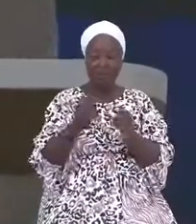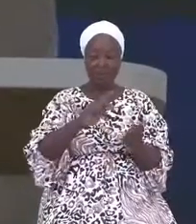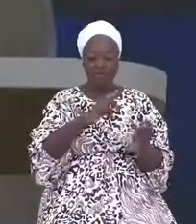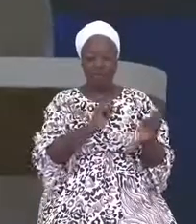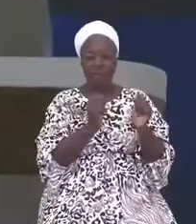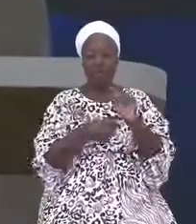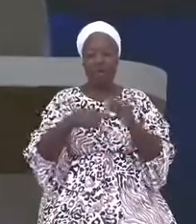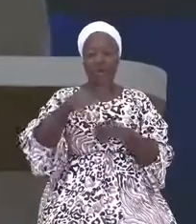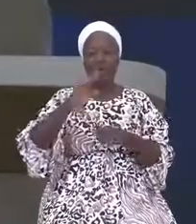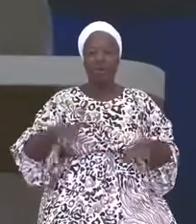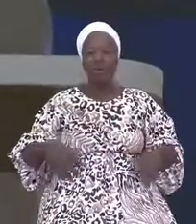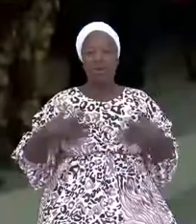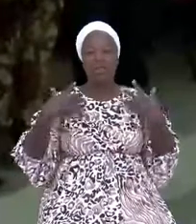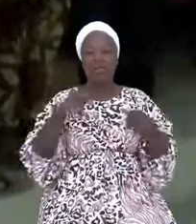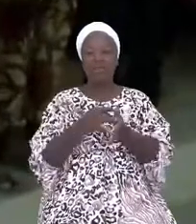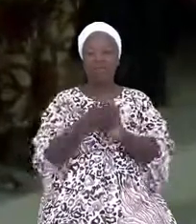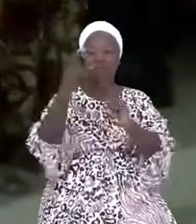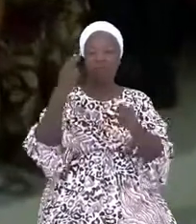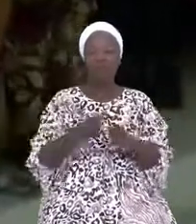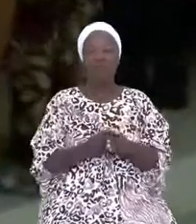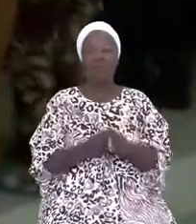changera ta vie au nom de Jésus.